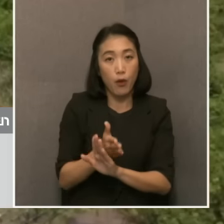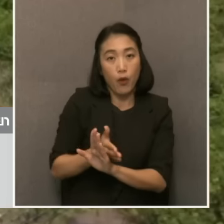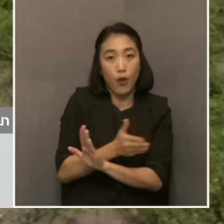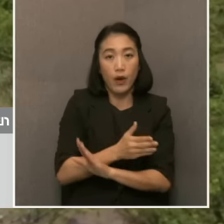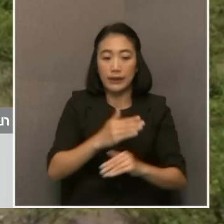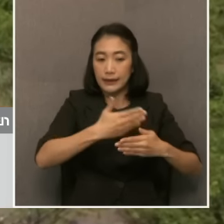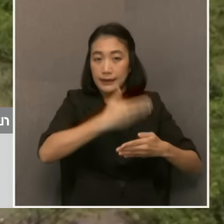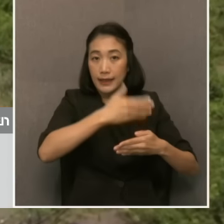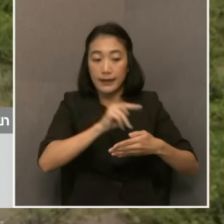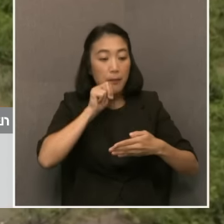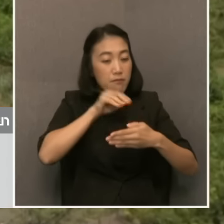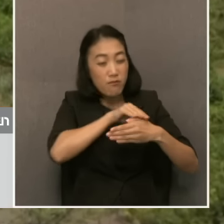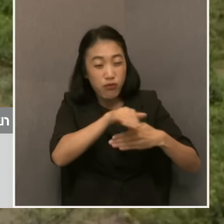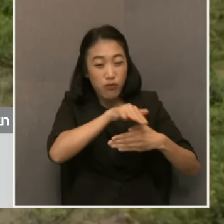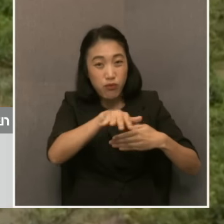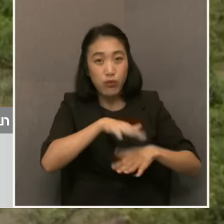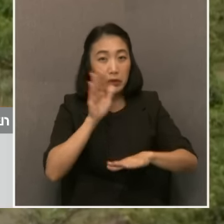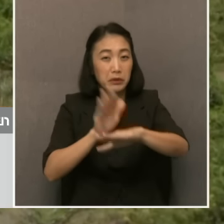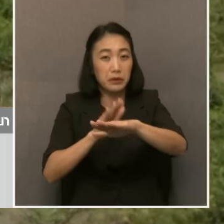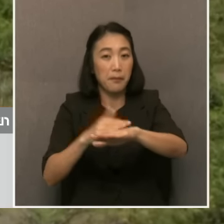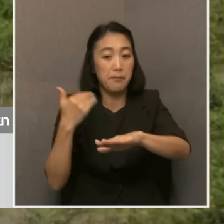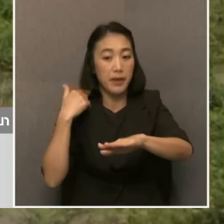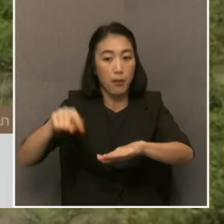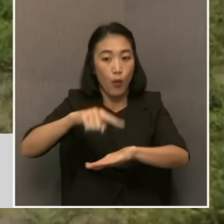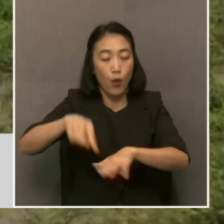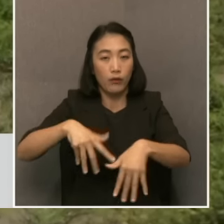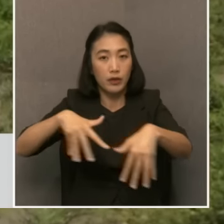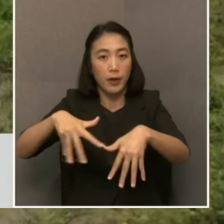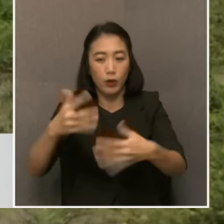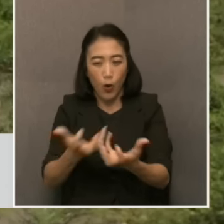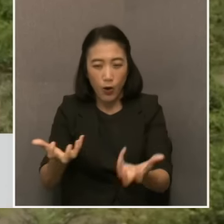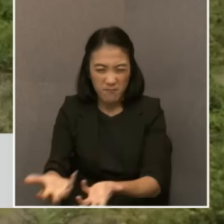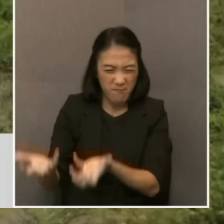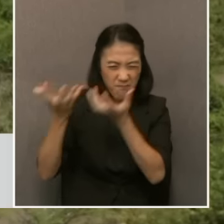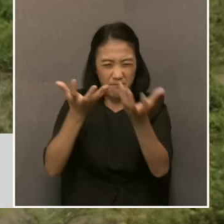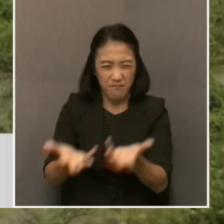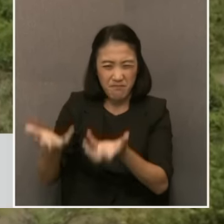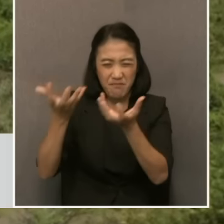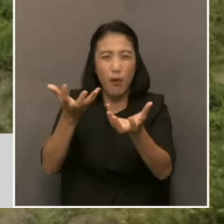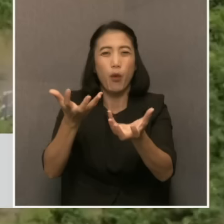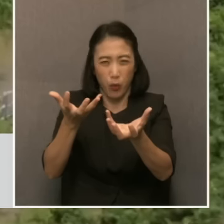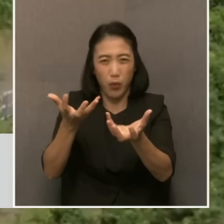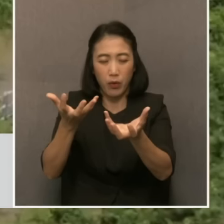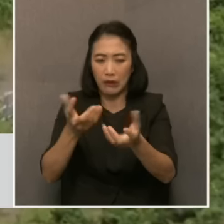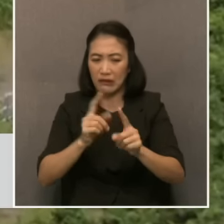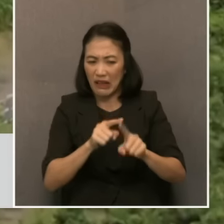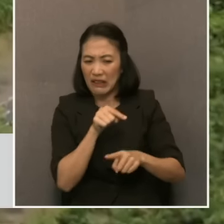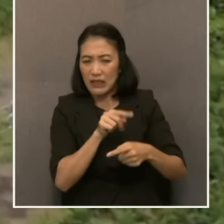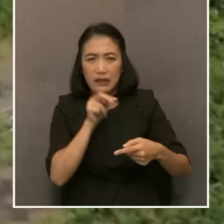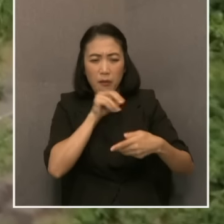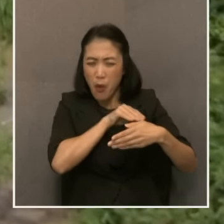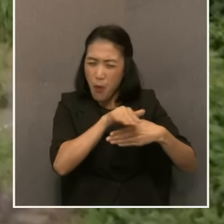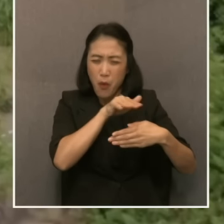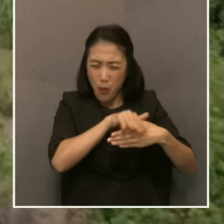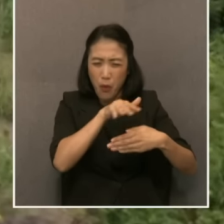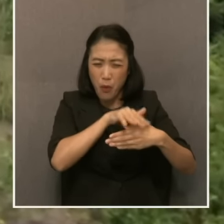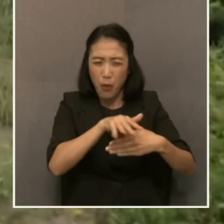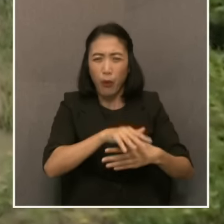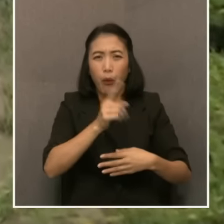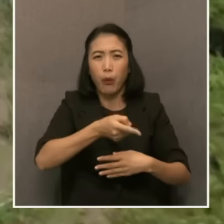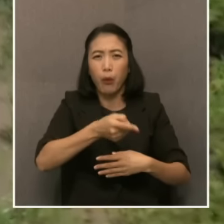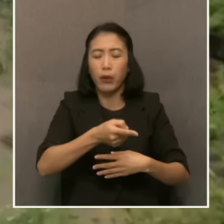ของขึ้นกันทันทีนะคะตอนนี้ยังไม่รู้ว่าจะต้องขนของขึ้นสูงอีกแค่ไหนเพราะว่าเขื่อนก็ยังปล่อยน้ำอย่างต่อเนื่อง